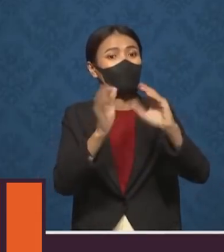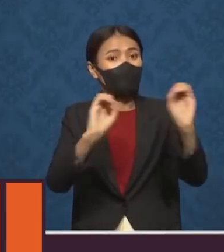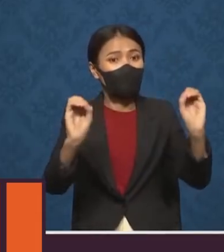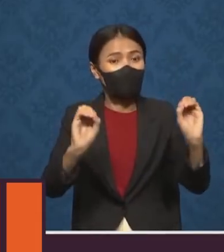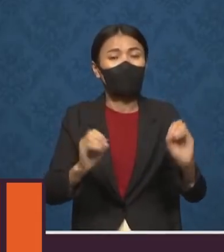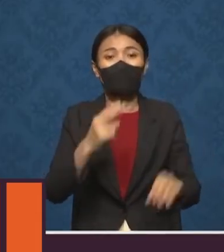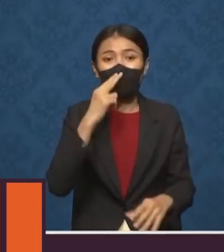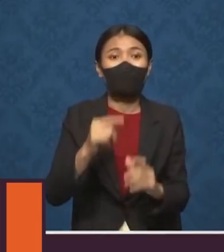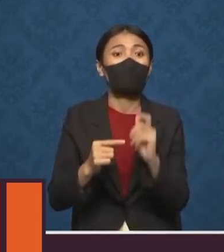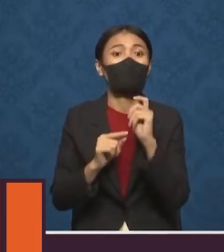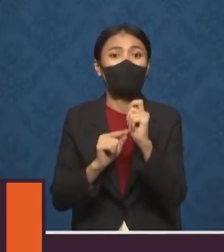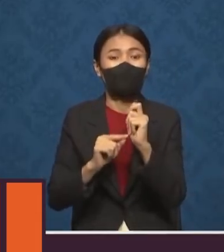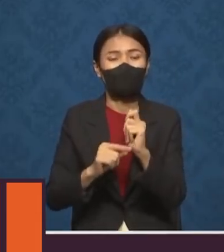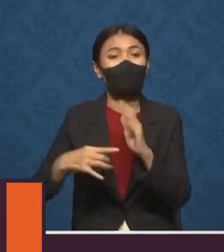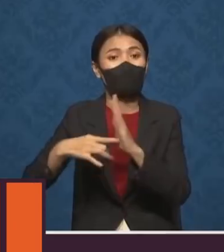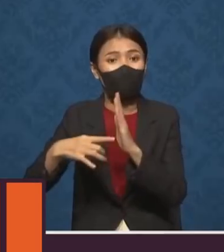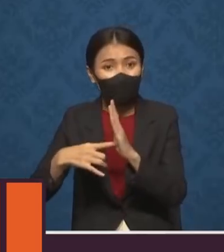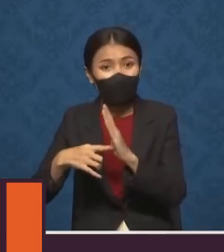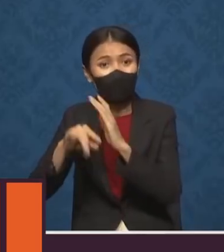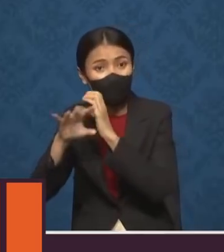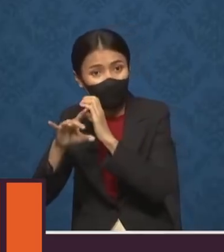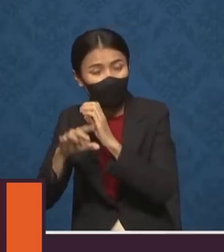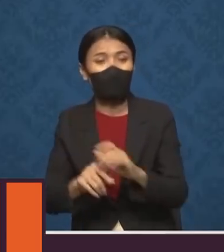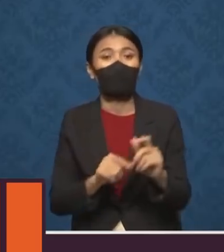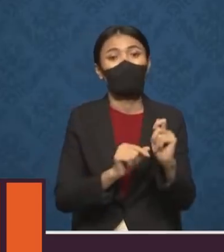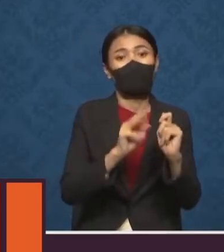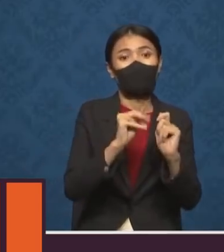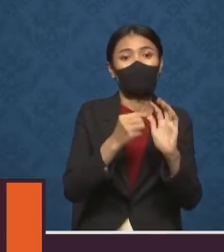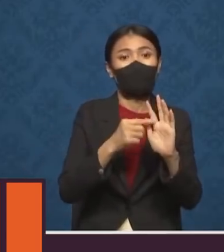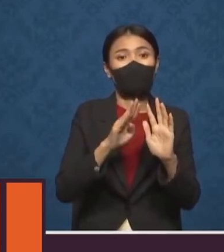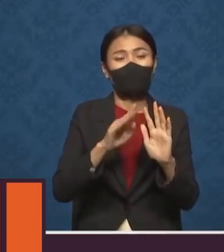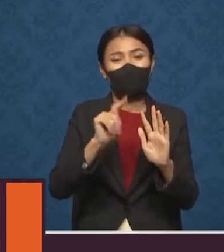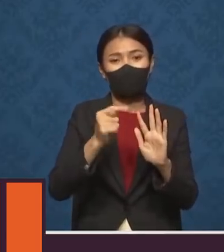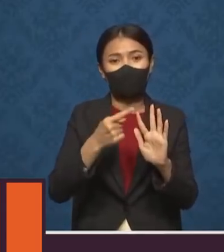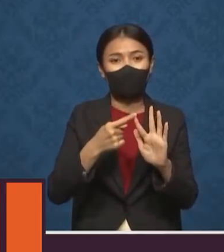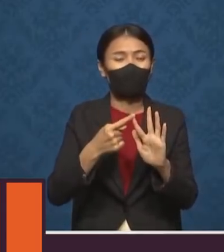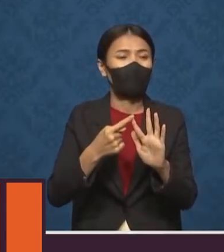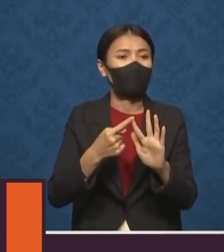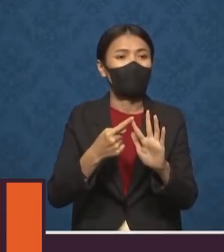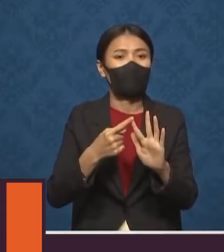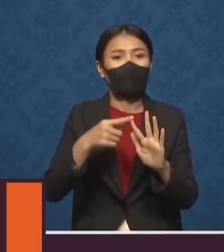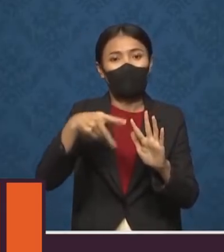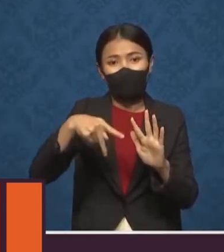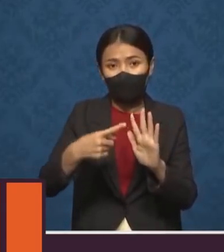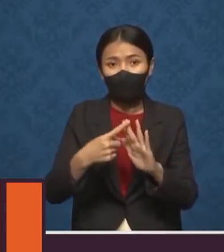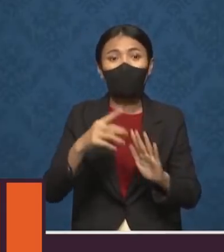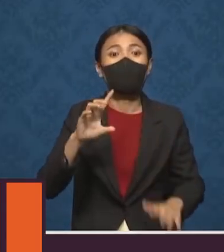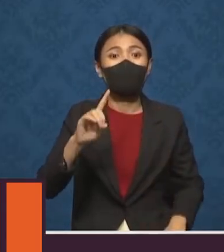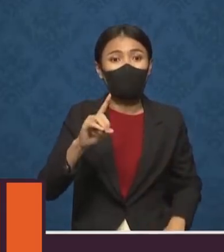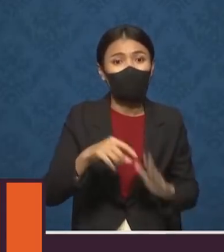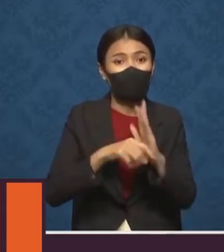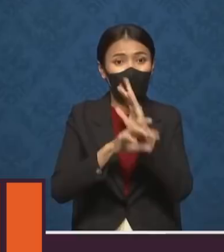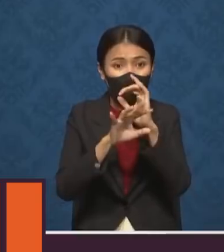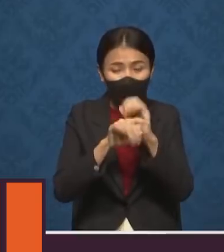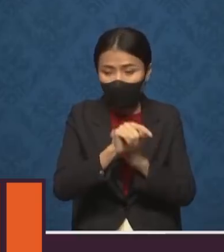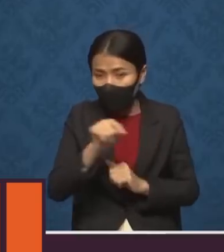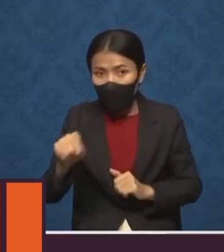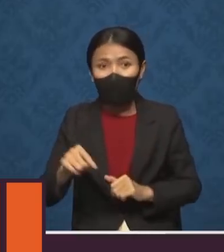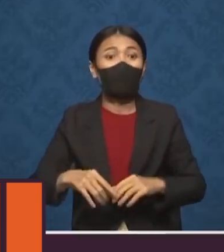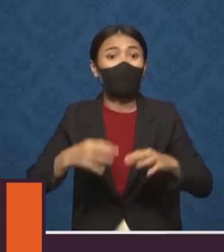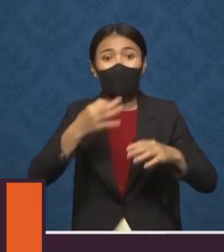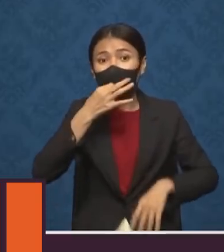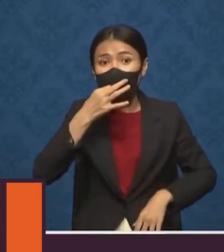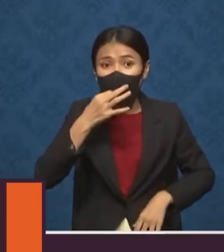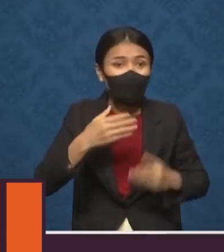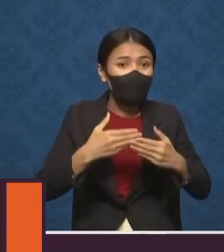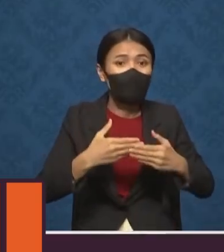ชลบุรีในมาบตาพุดระยองที่อาชีพของพวกเขาถูกทำลายให้ล่มสลายจากนโยบายเรื่องการของทะเลใน